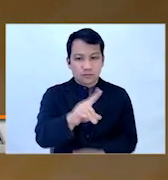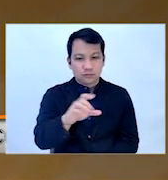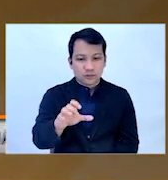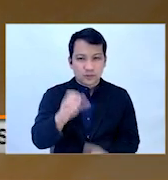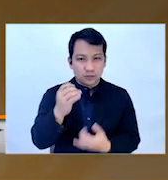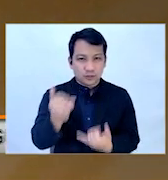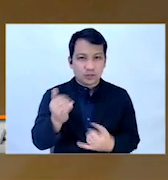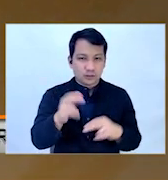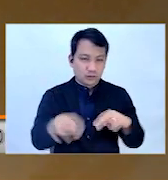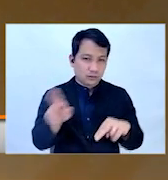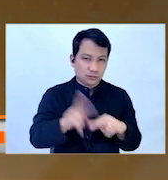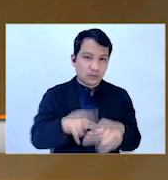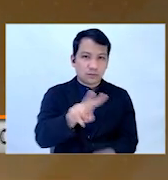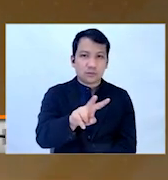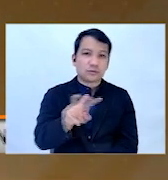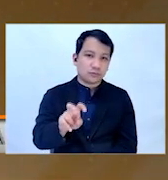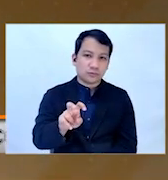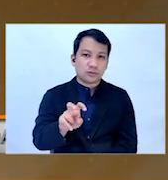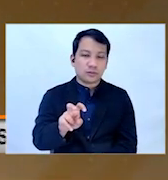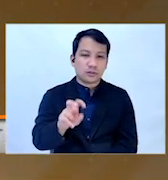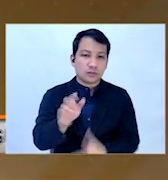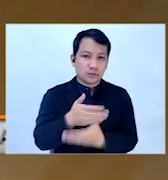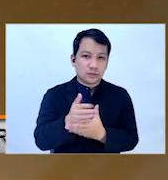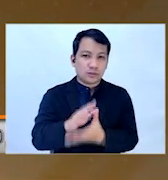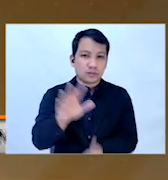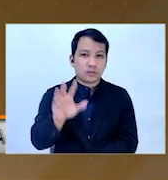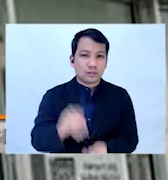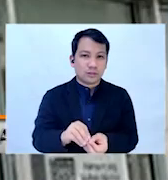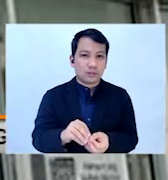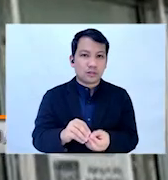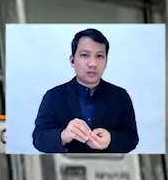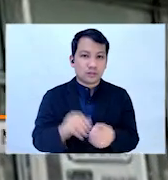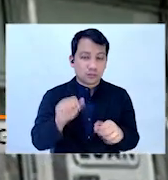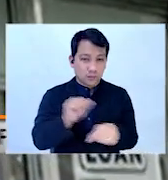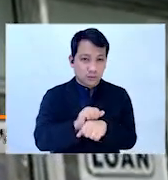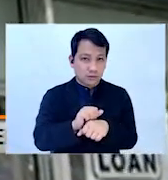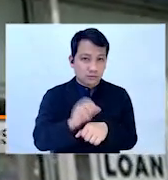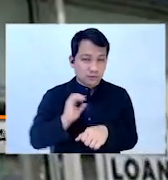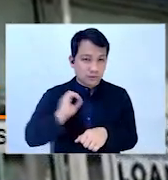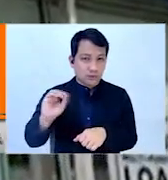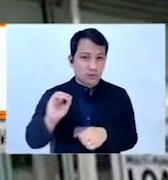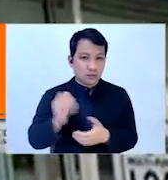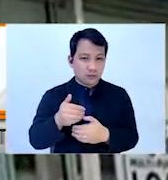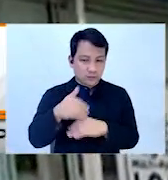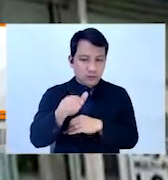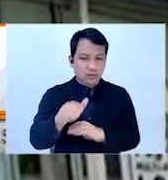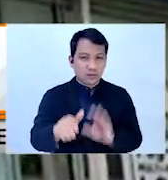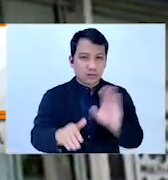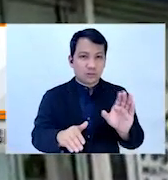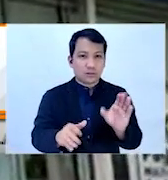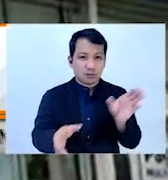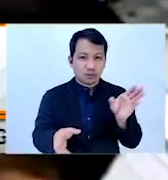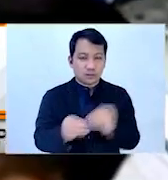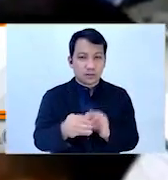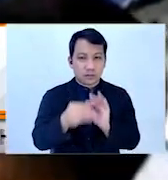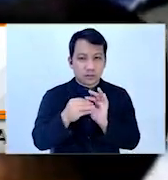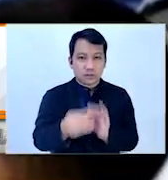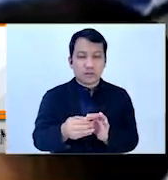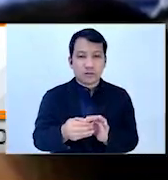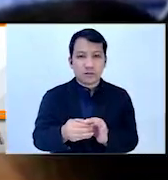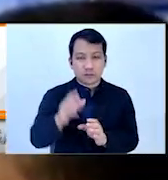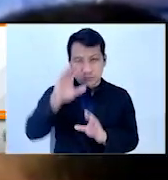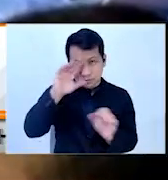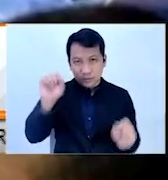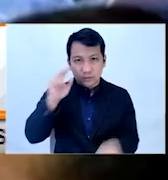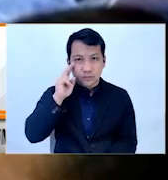Magiging 200 pesos din ang kontribusyon ng employer. Naisumite na ng Pag-ibig ang memorandum kay Pangulong Bongbong Marcos